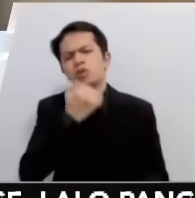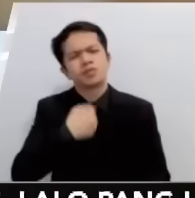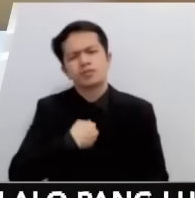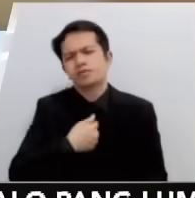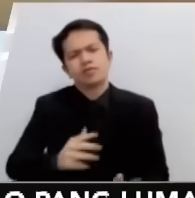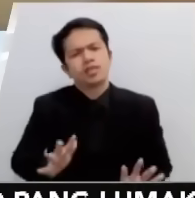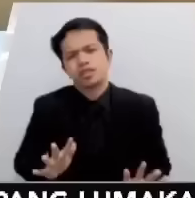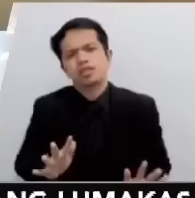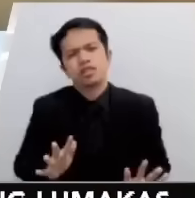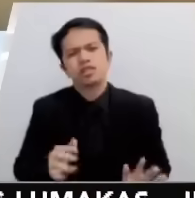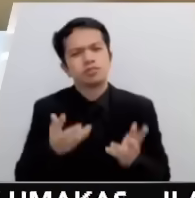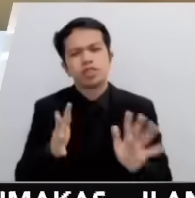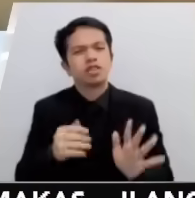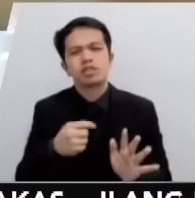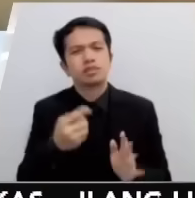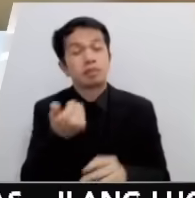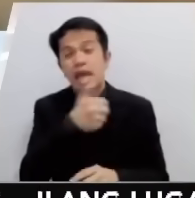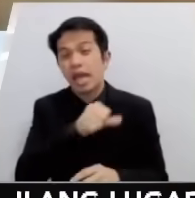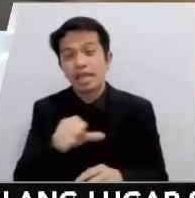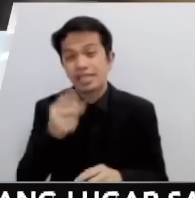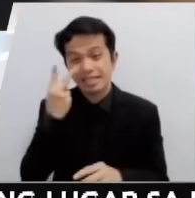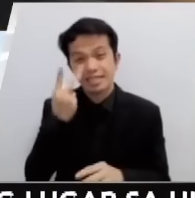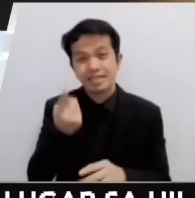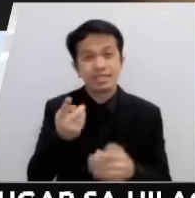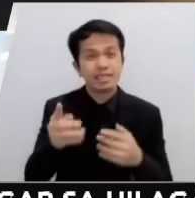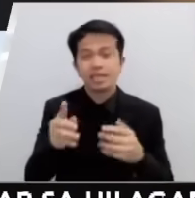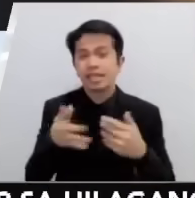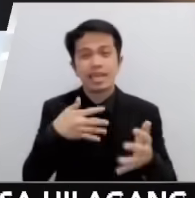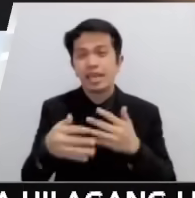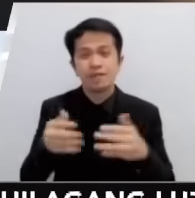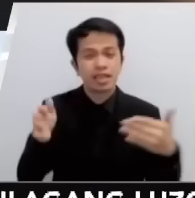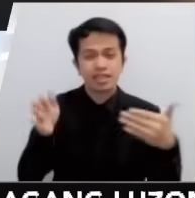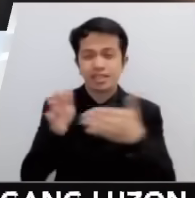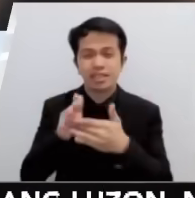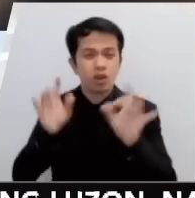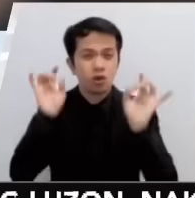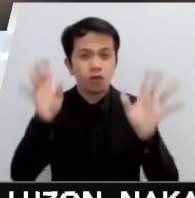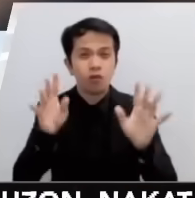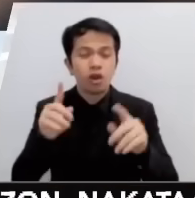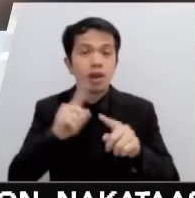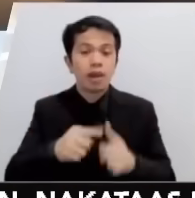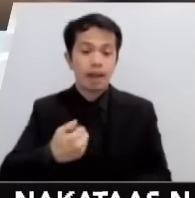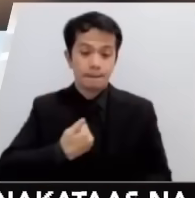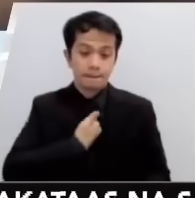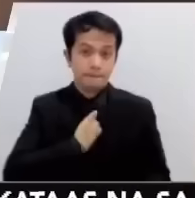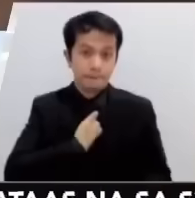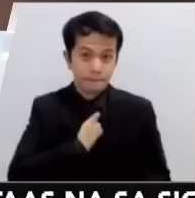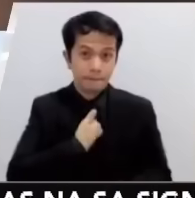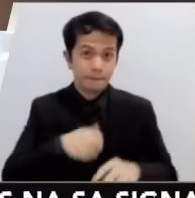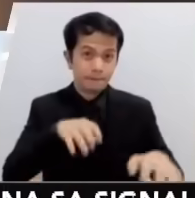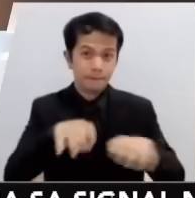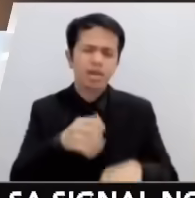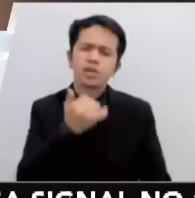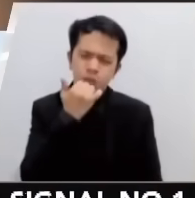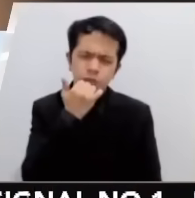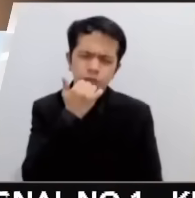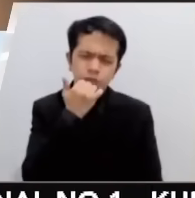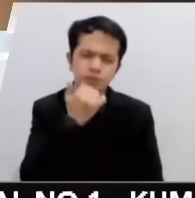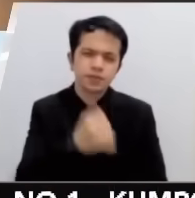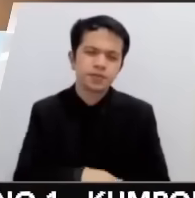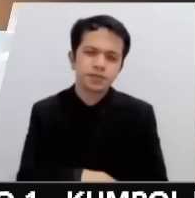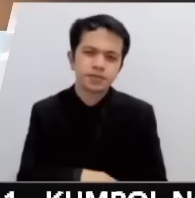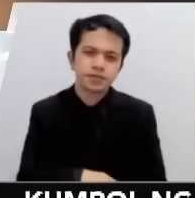anong kahit Mati yung pastos yung re ko incident Mali talaga no amount of